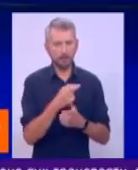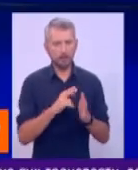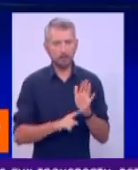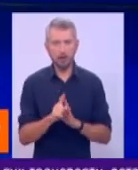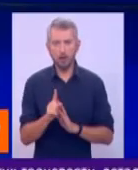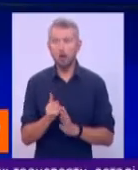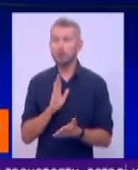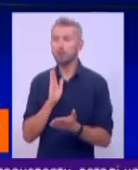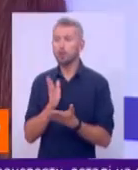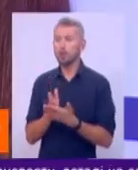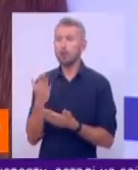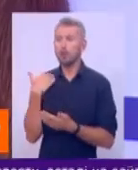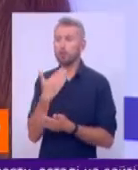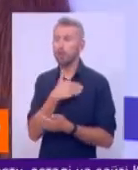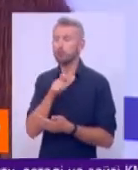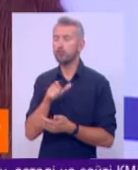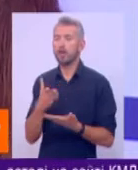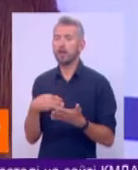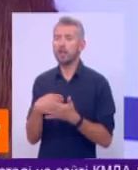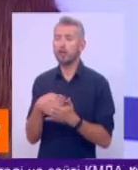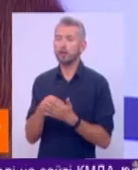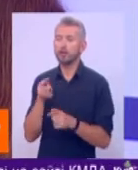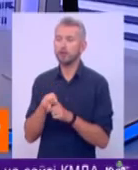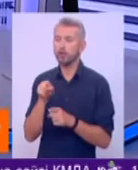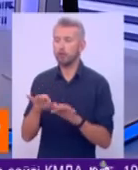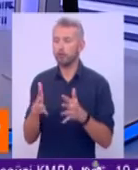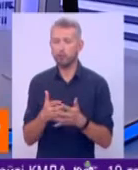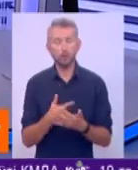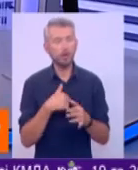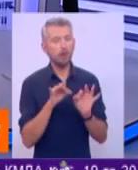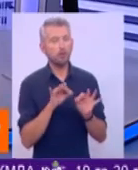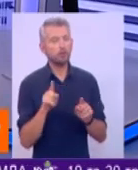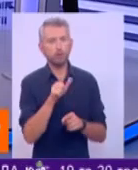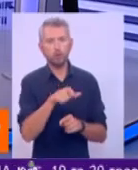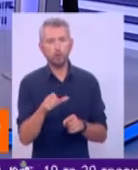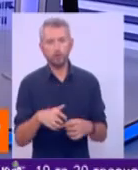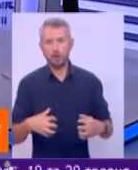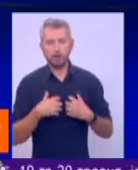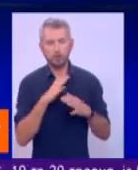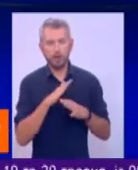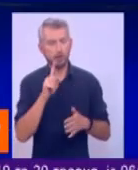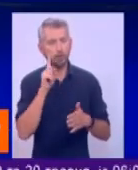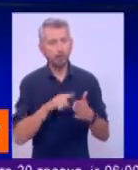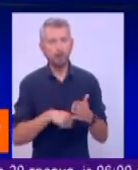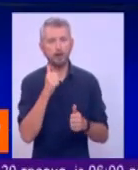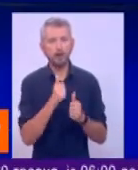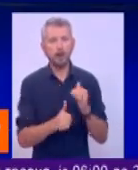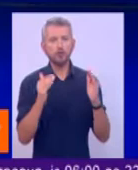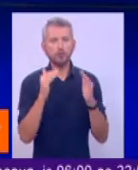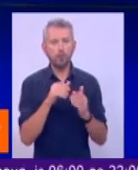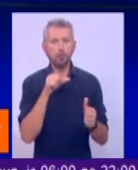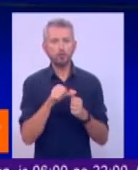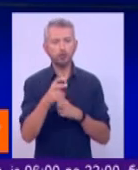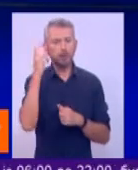Безпосередньо на плечи людей. Яке финансовое навантажение в этом случае? Объясню, чтобы люди не пугались. Поверьте, каждый дом, особенно